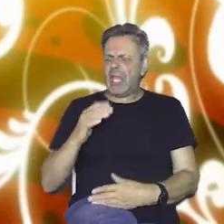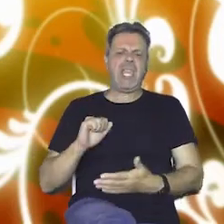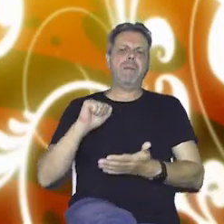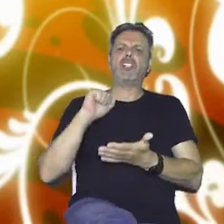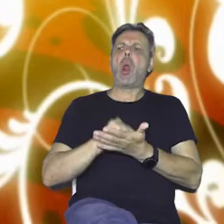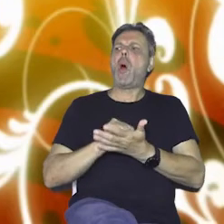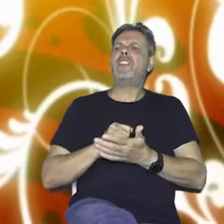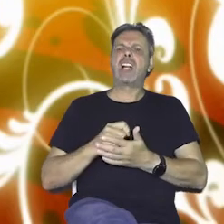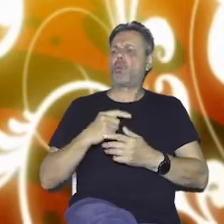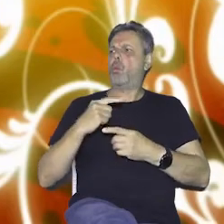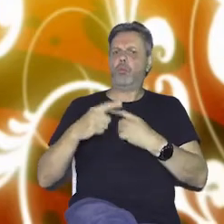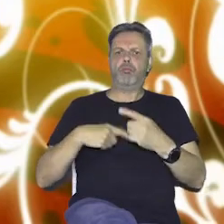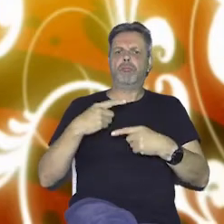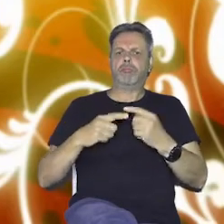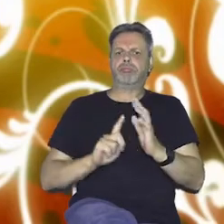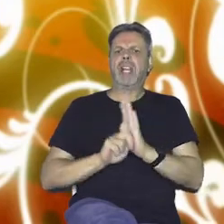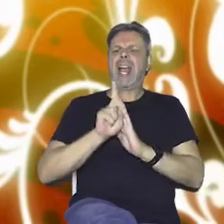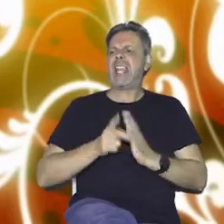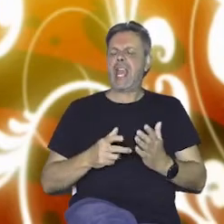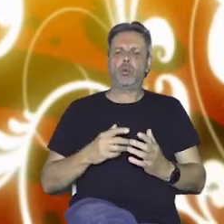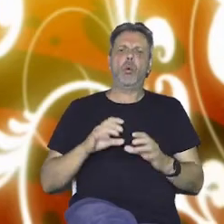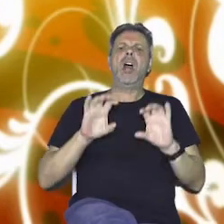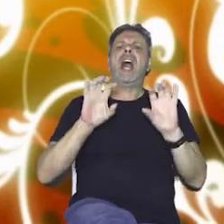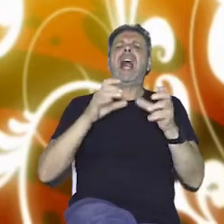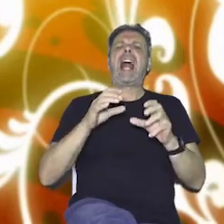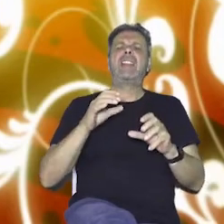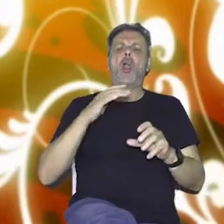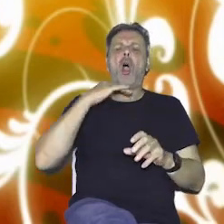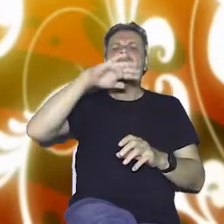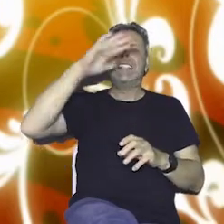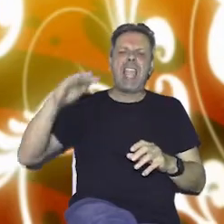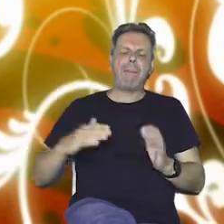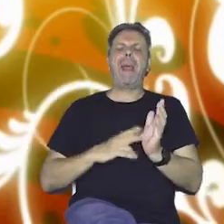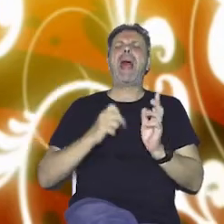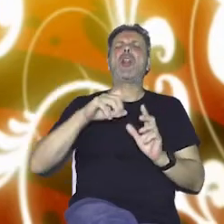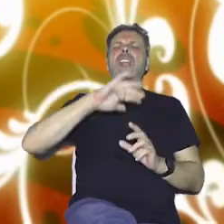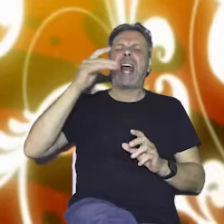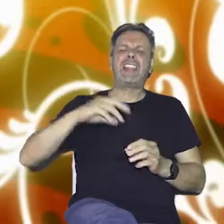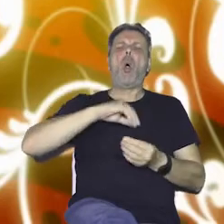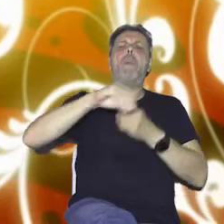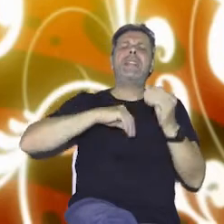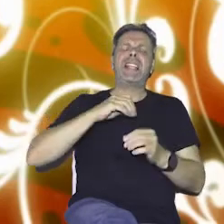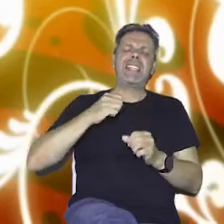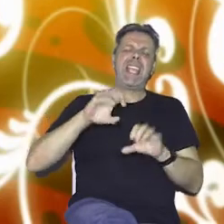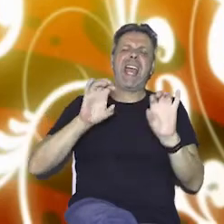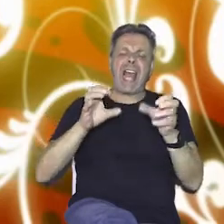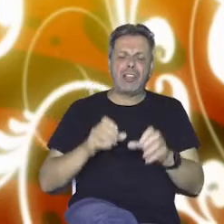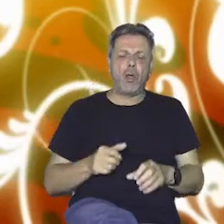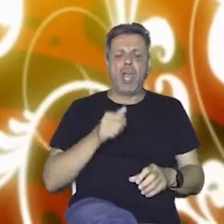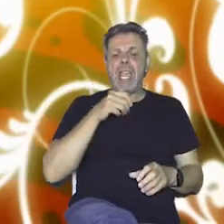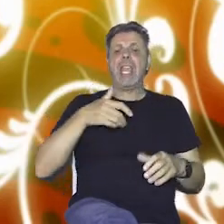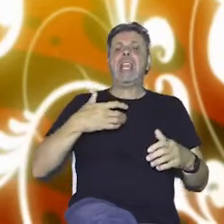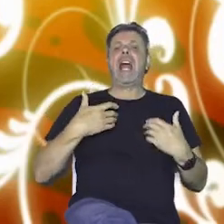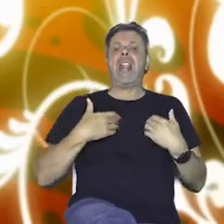novinarsku karijeru na Radio Sljemenu, Velikoj Gorici, Narodnom radiju, Obiteljskom radiju i kao na našoj